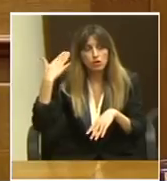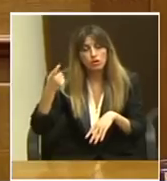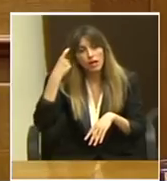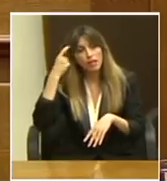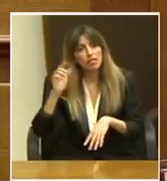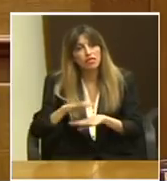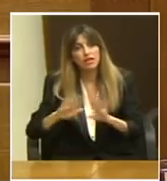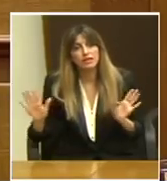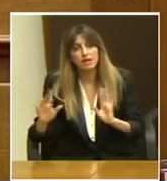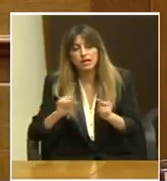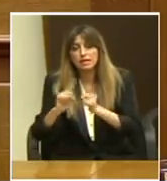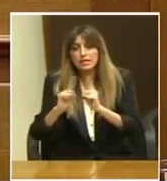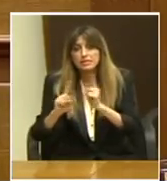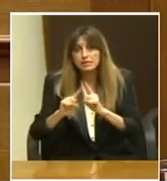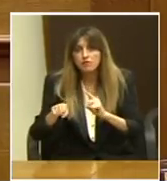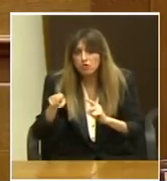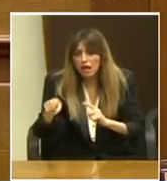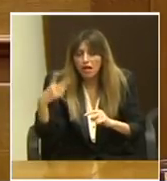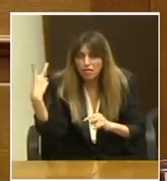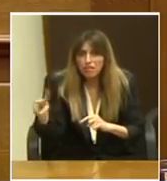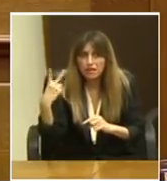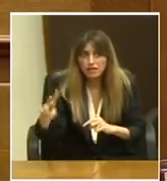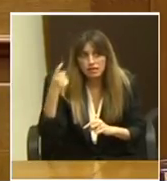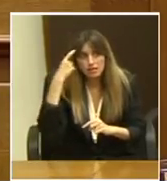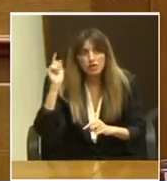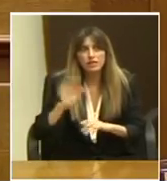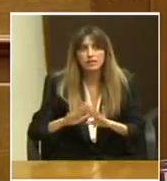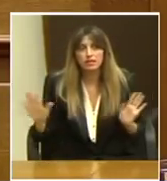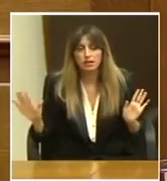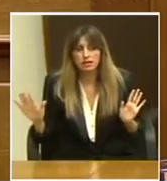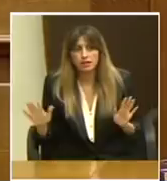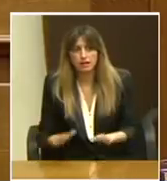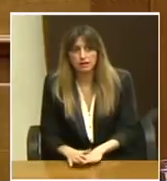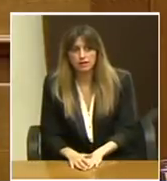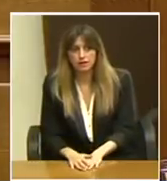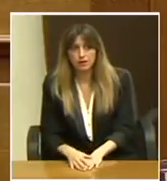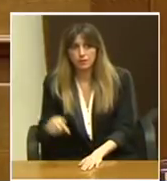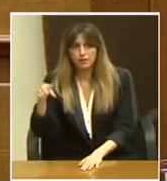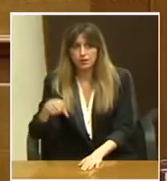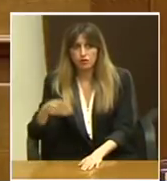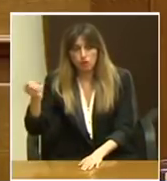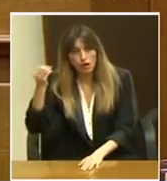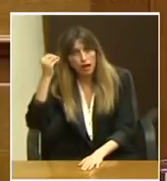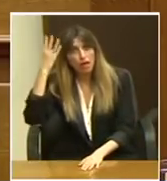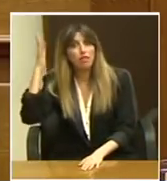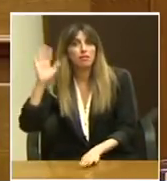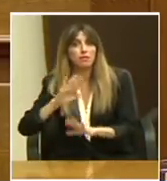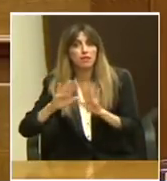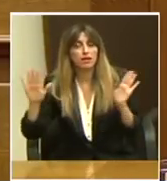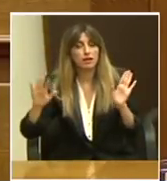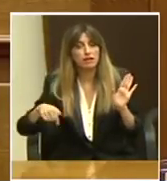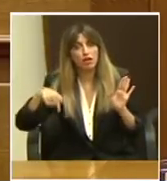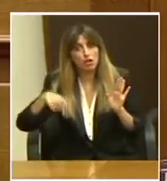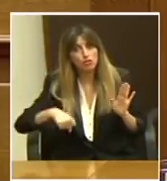Τόσο σπουδάσατε πάνω στη συμφωνία μας και 14 χρόνια δεν πήρατε χαμπάρι? Και ξέρετε επίσης, στο